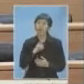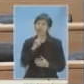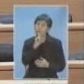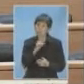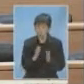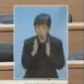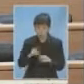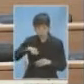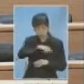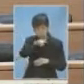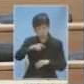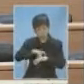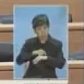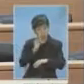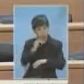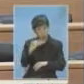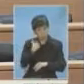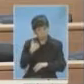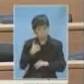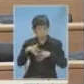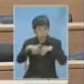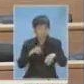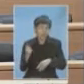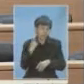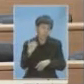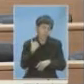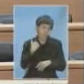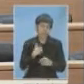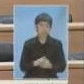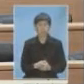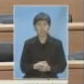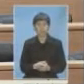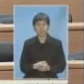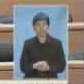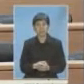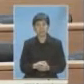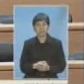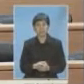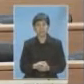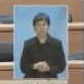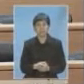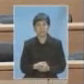คือแล้วคนในสภาของเราเนี่ยตรงเวลากันหรือเปล่าประชาชนเขาก็ถามอย่างนั้นนะครับ